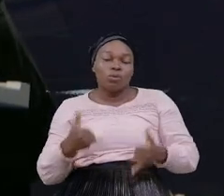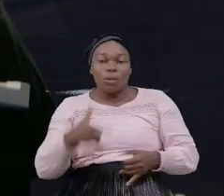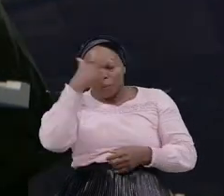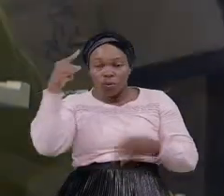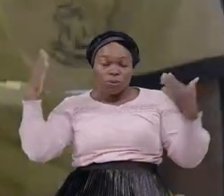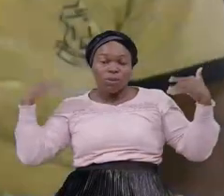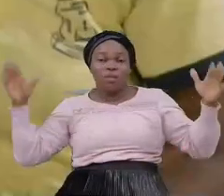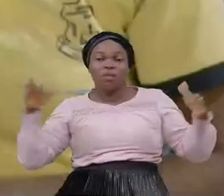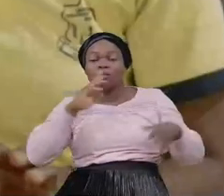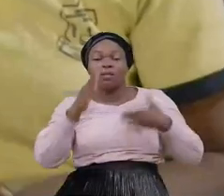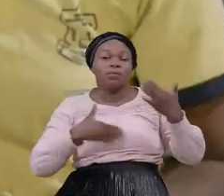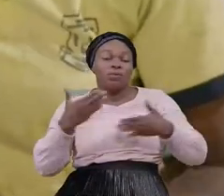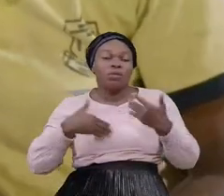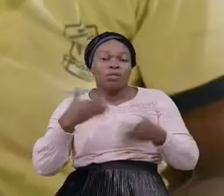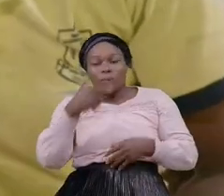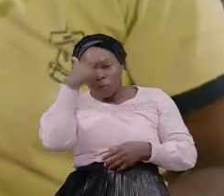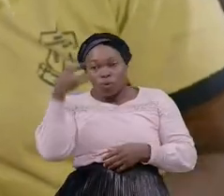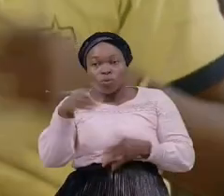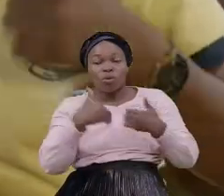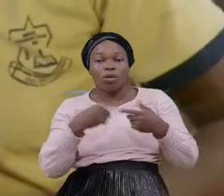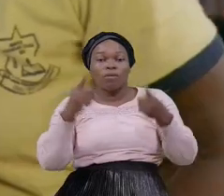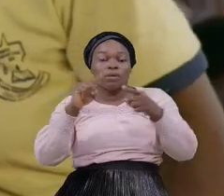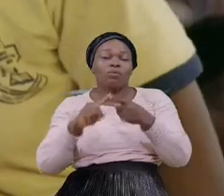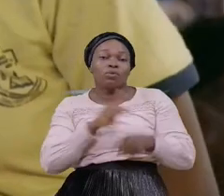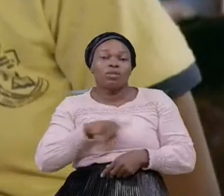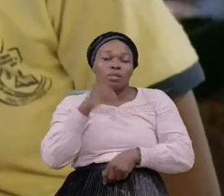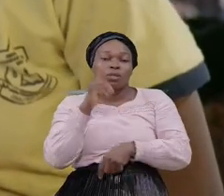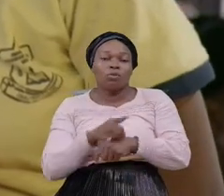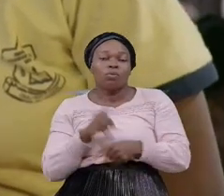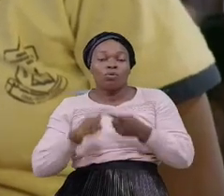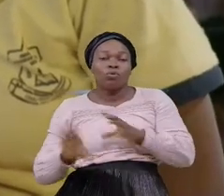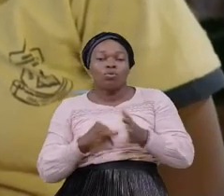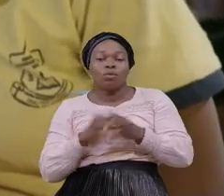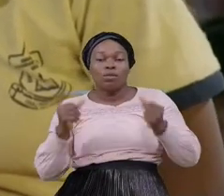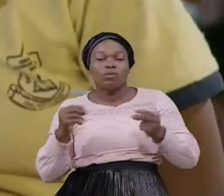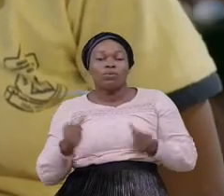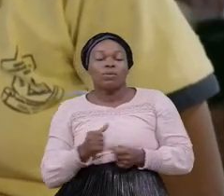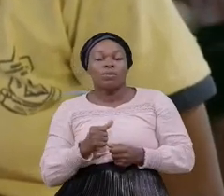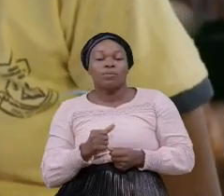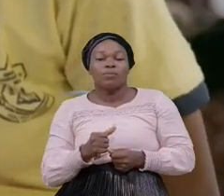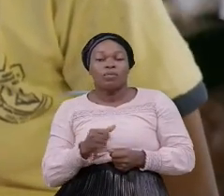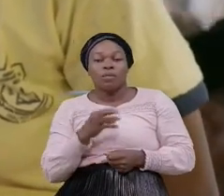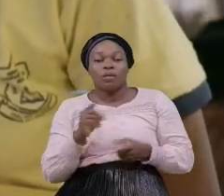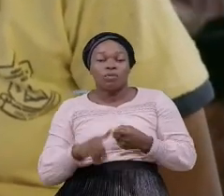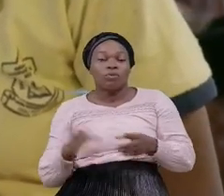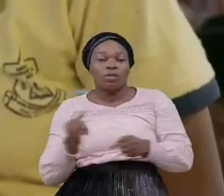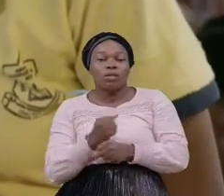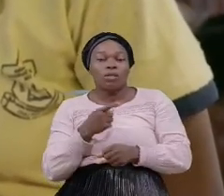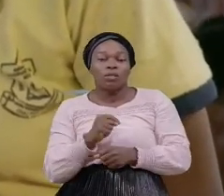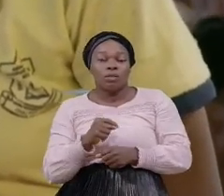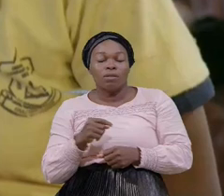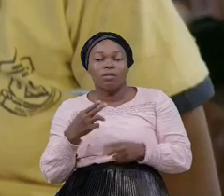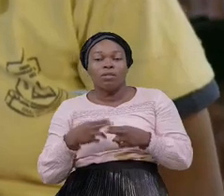que vous êtes venus dans le royaume de Dieu. Donc faisons cela et prenons toutes